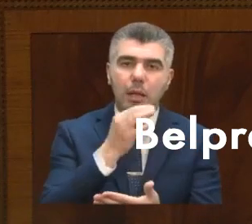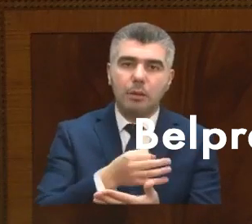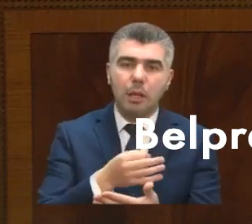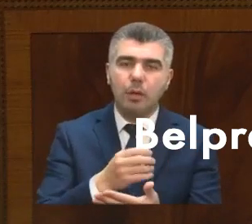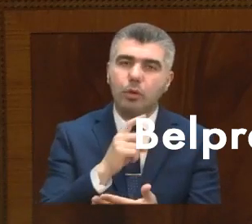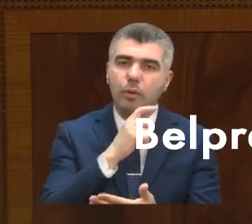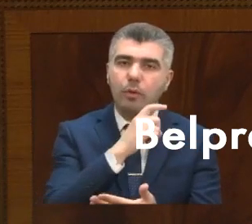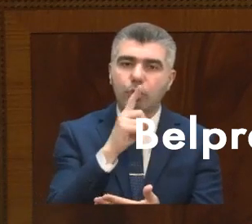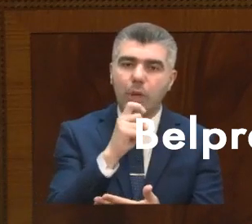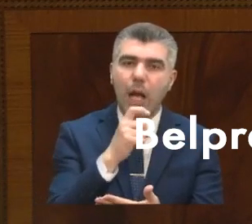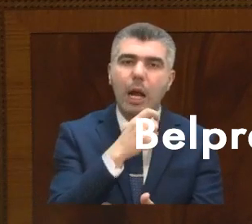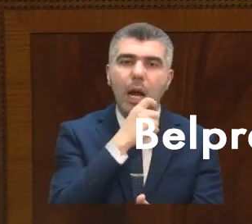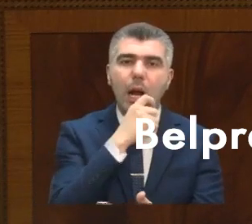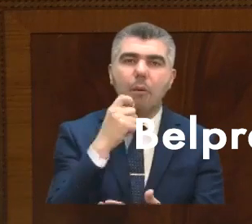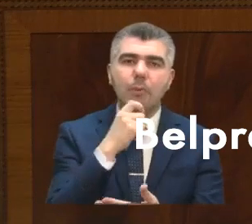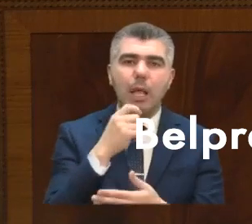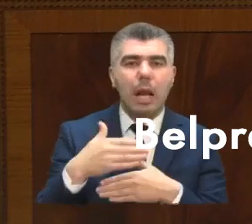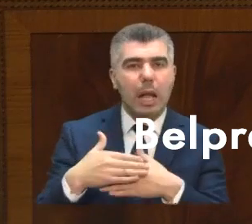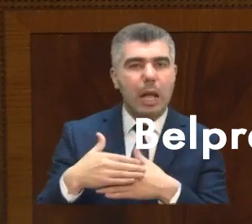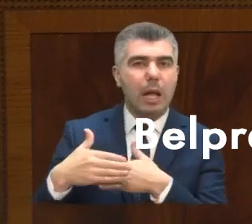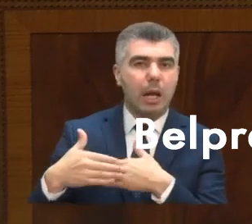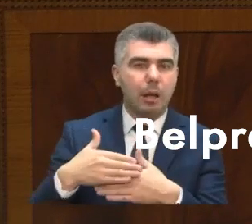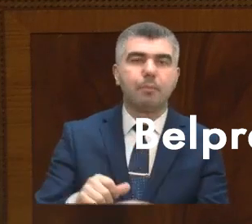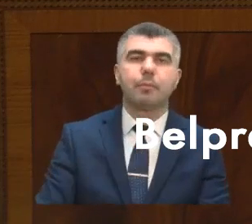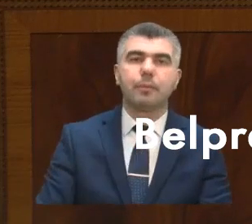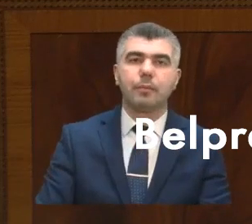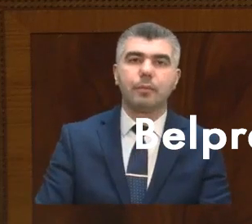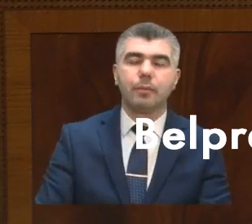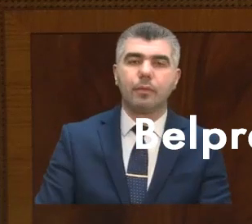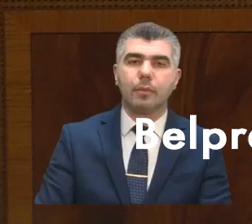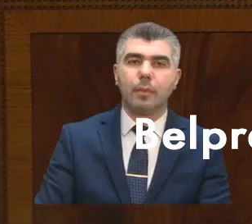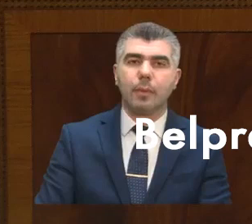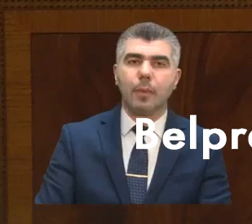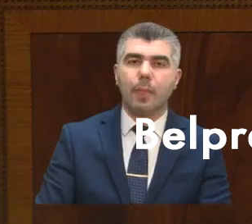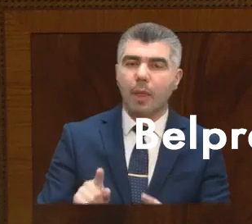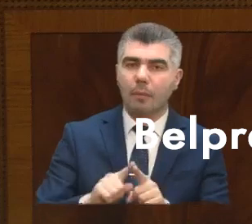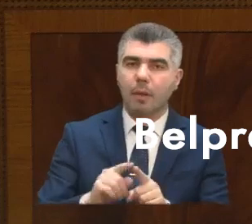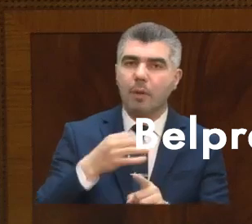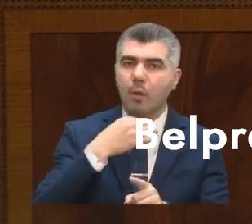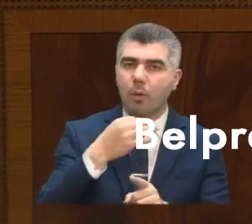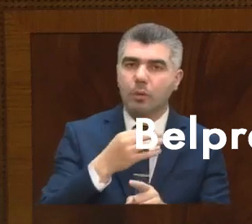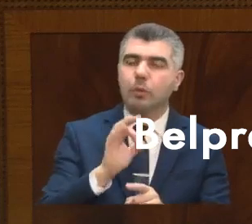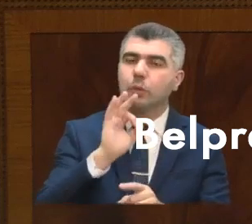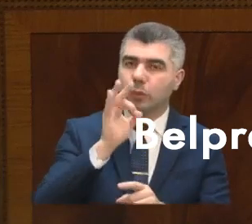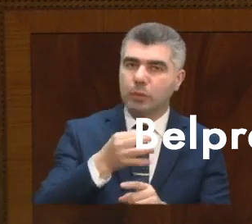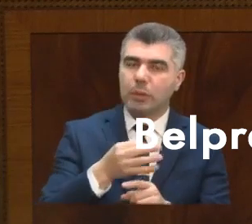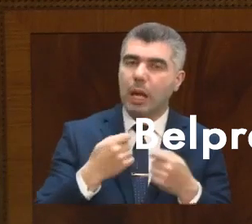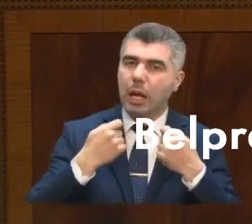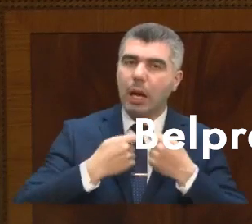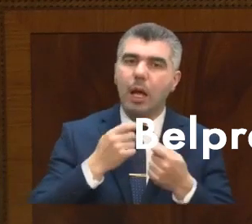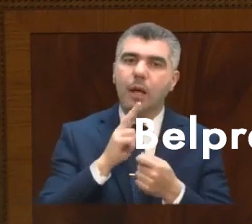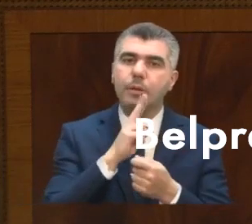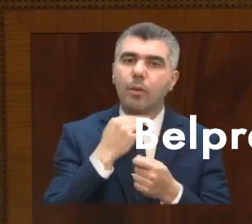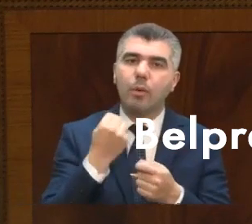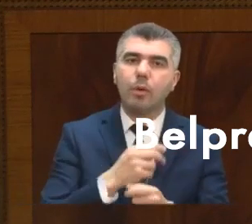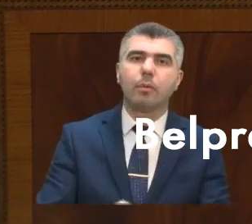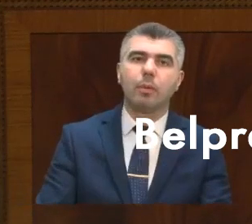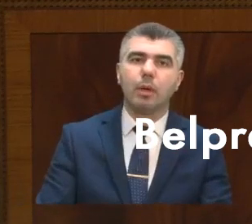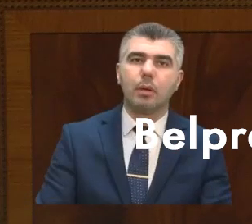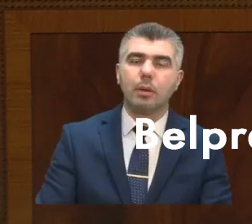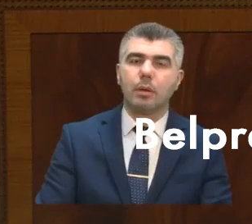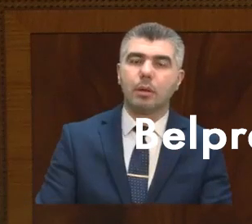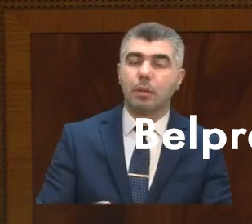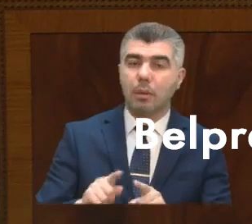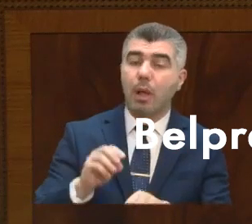شهر رمضان المبارك. وليس ذلكم عليكم بعزيز السيد رئيس الحكومة،